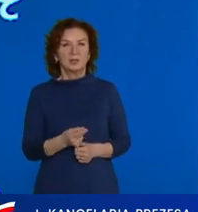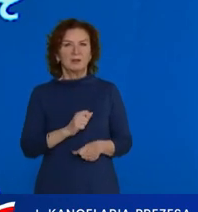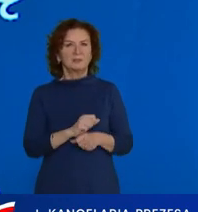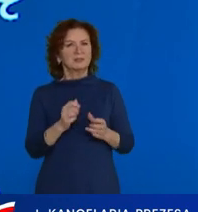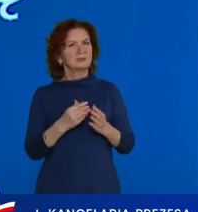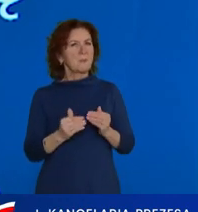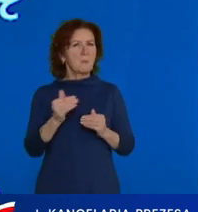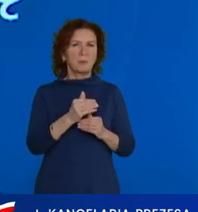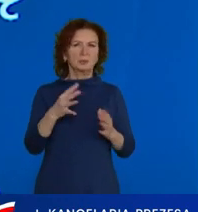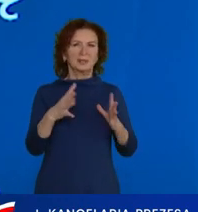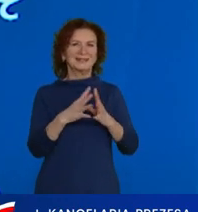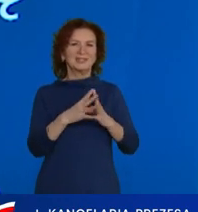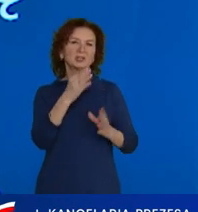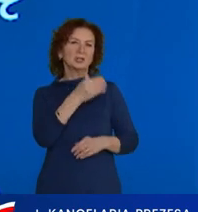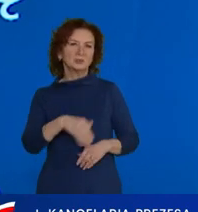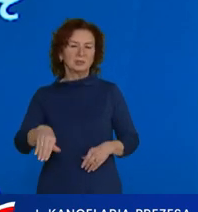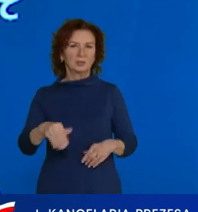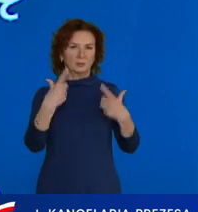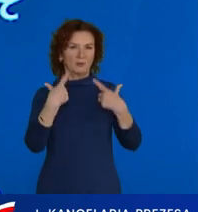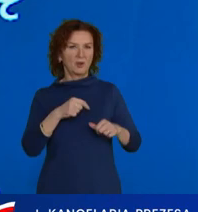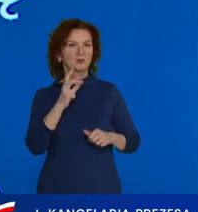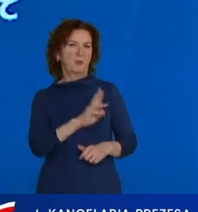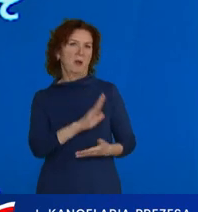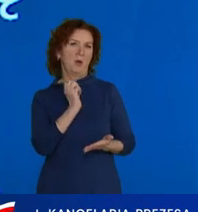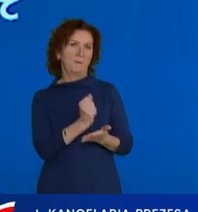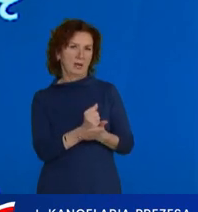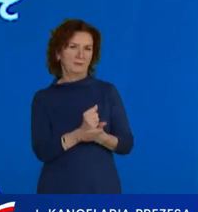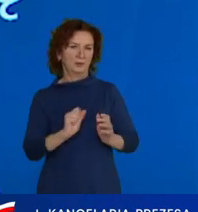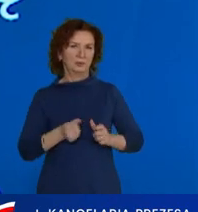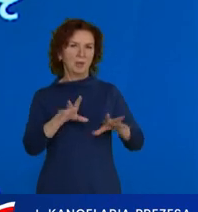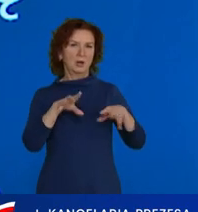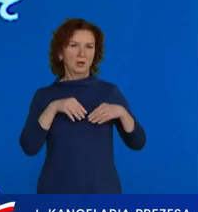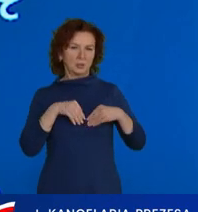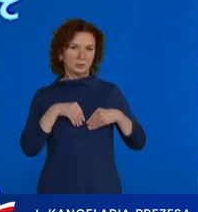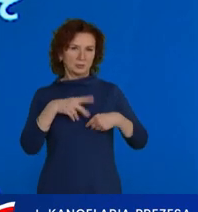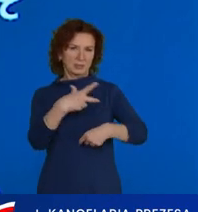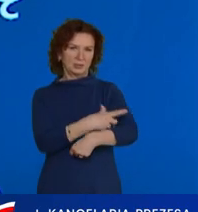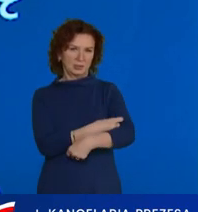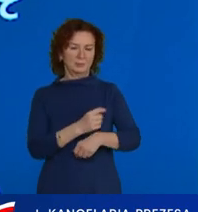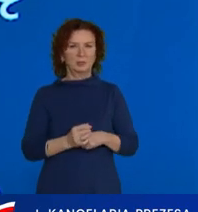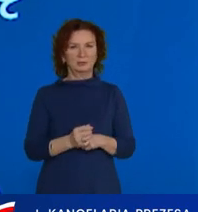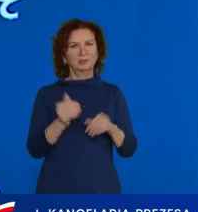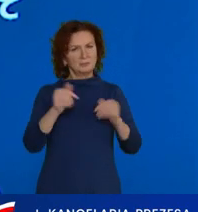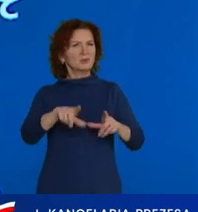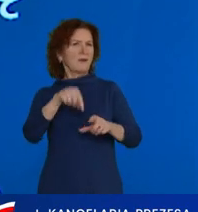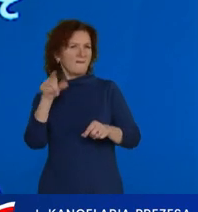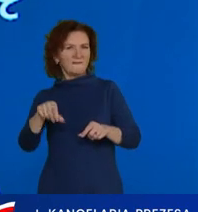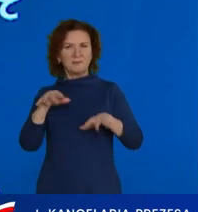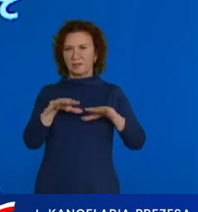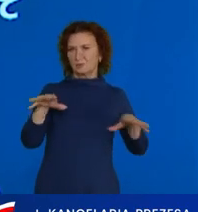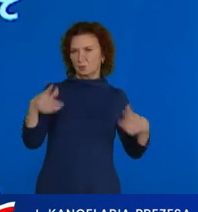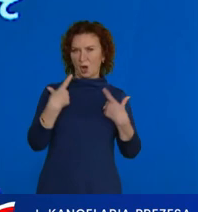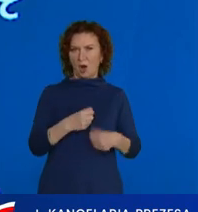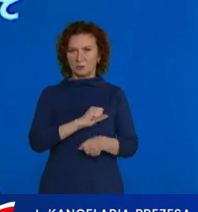ponad 10 milionów osób uprawnionych do tego, żeby otrzymać szczepionkę, więc jest z kogo wybierać, mówiąc